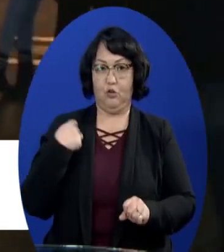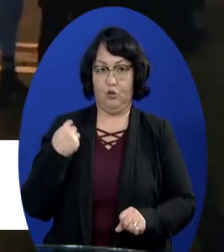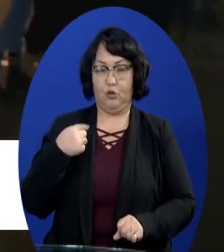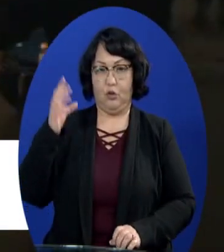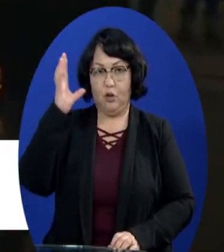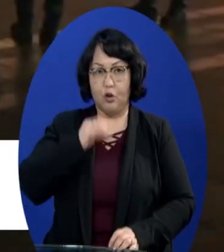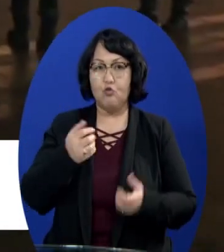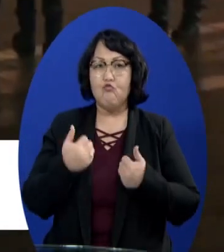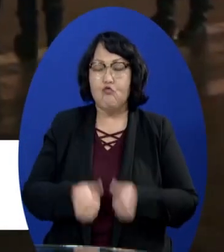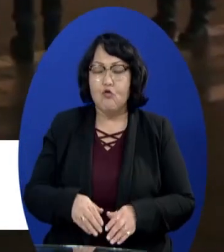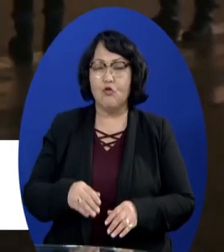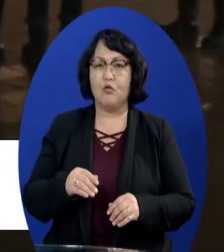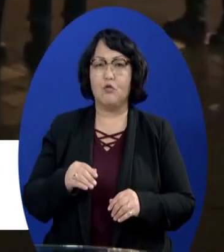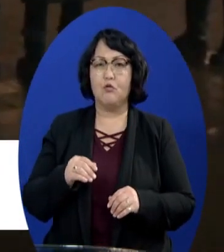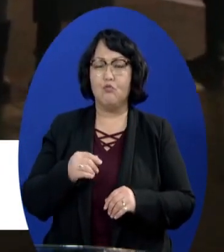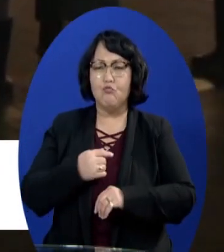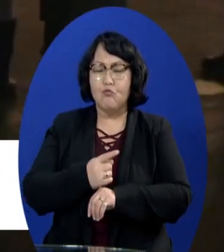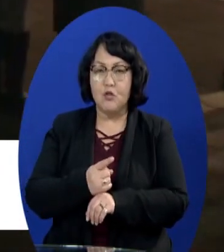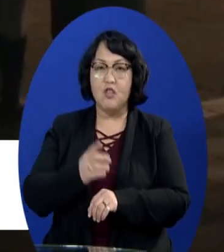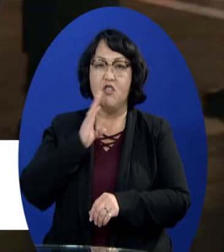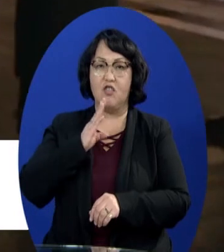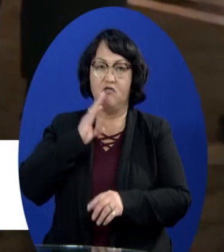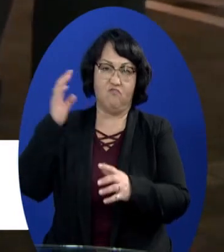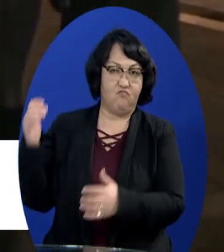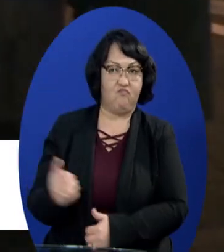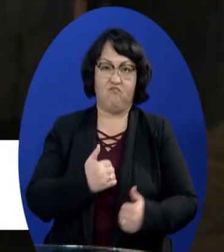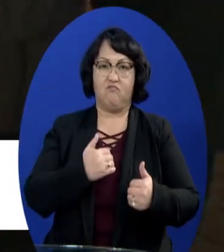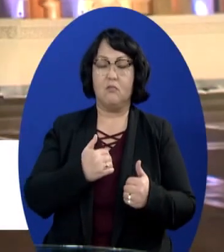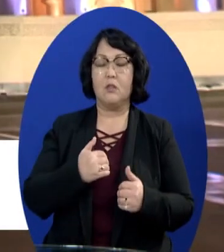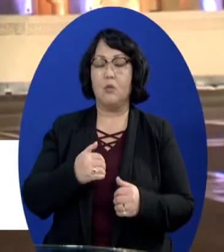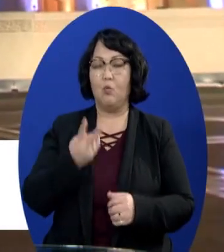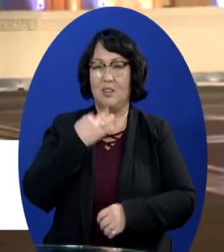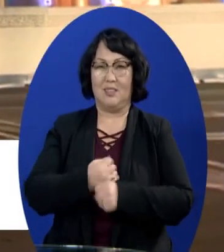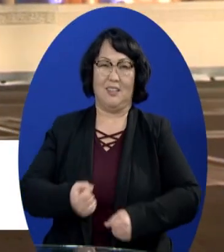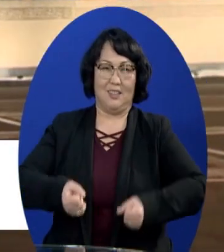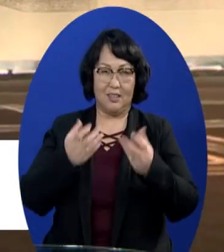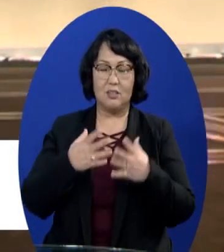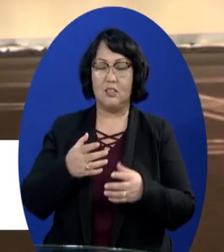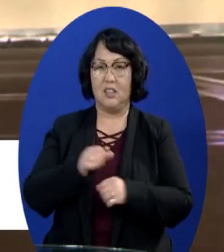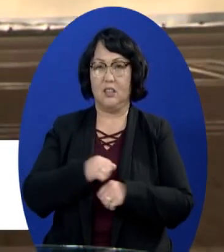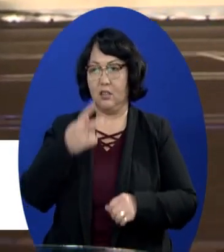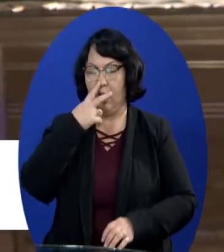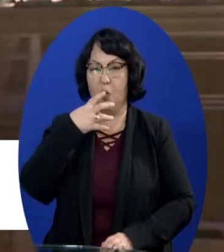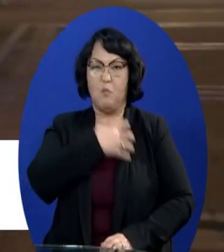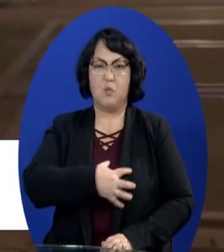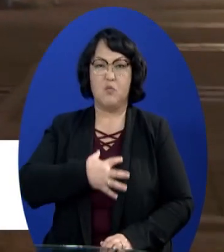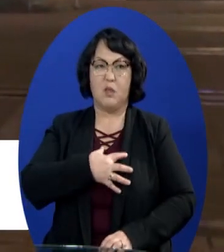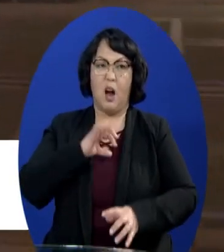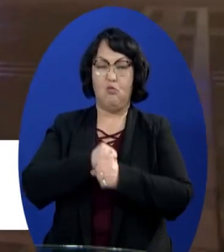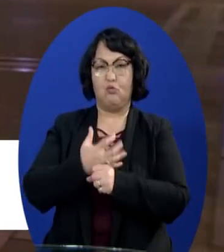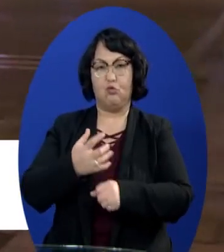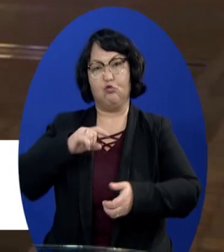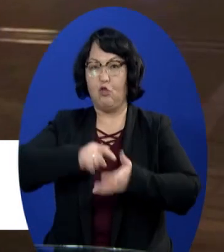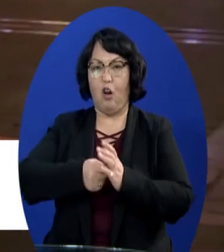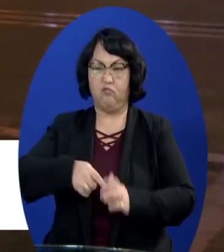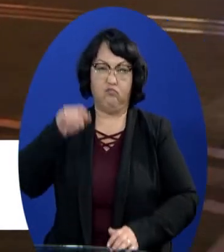дөнгөж төрсөн эхнэрийг хөсөлт рүү тусгаарлах үйл ажиллагаа байлаа. Өнөөдөр олон нийт хамгийн түрүүнд хүний эрх зөрчсөн энэ асуудалд хариуцлага тооцохыг